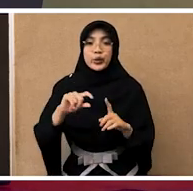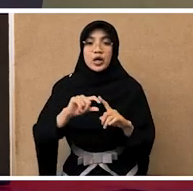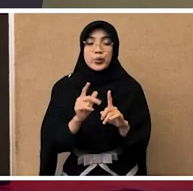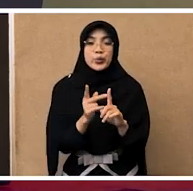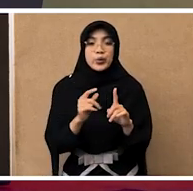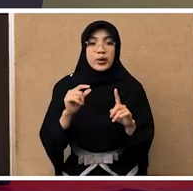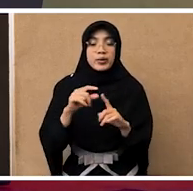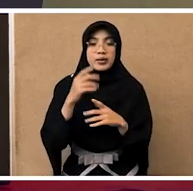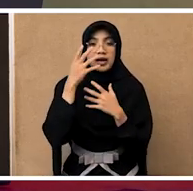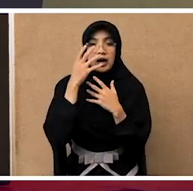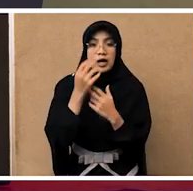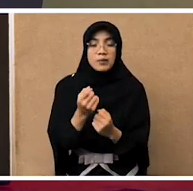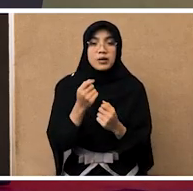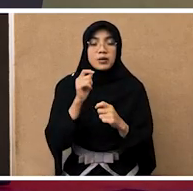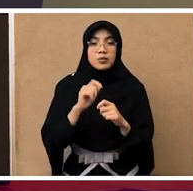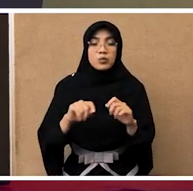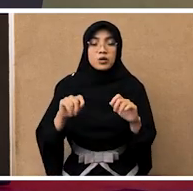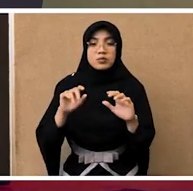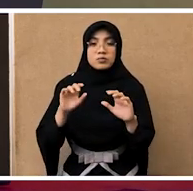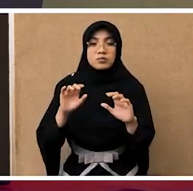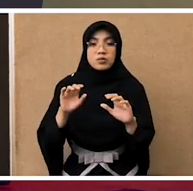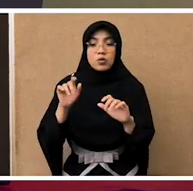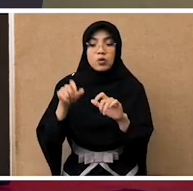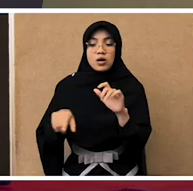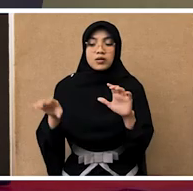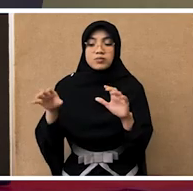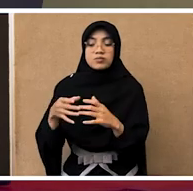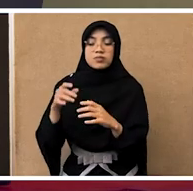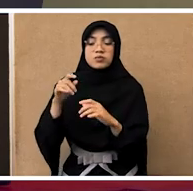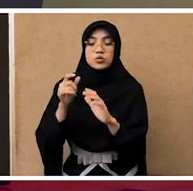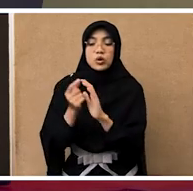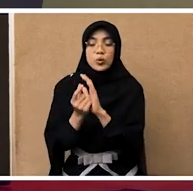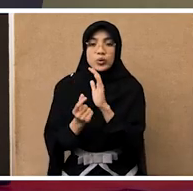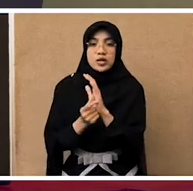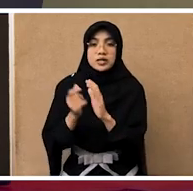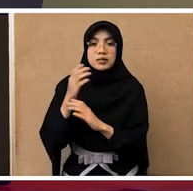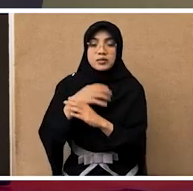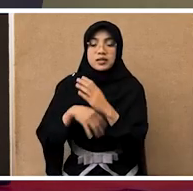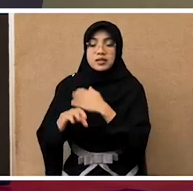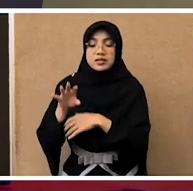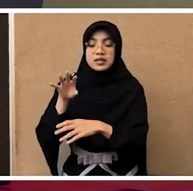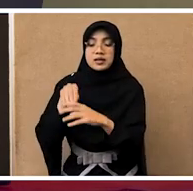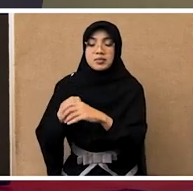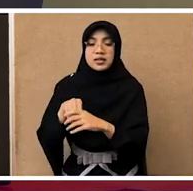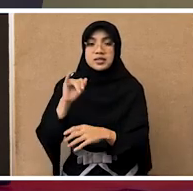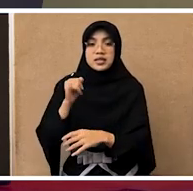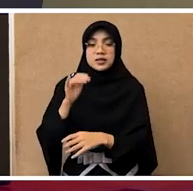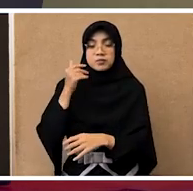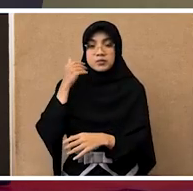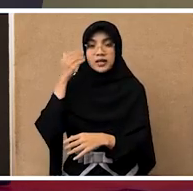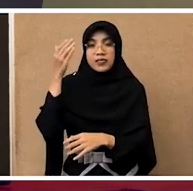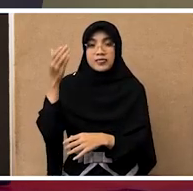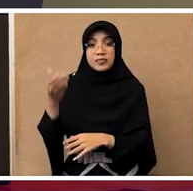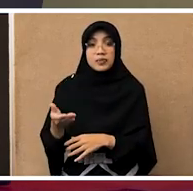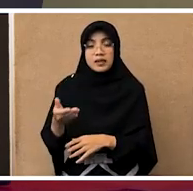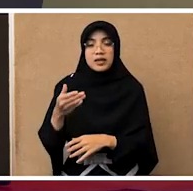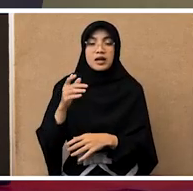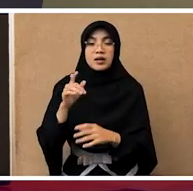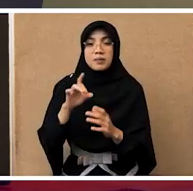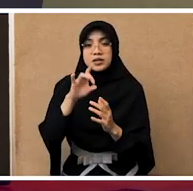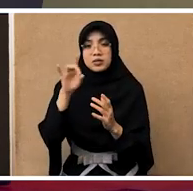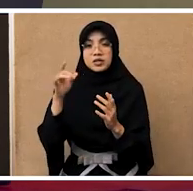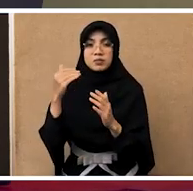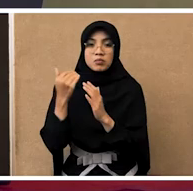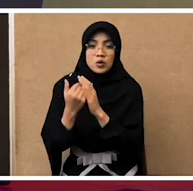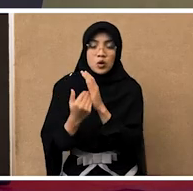harapannya adalah pembentuk undang-undang bisa melibatkan penyandang disabilitas sehingga nanti berbagai